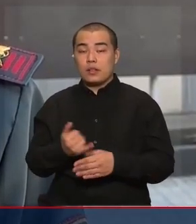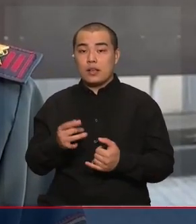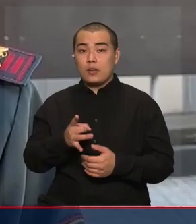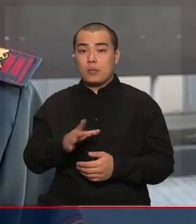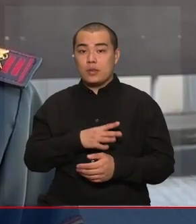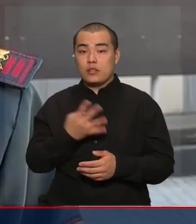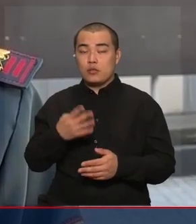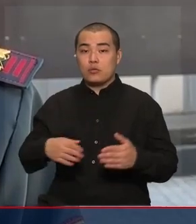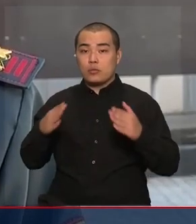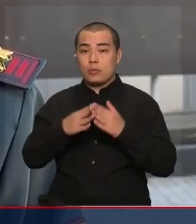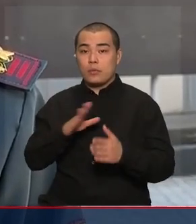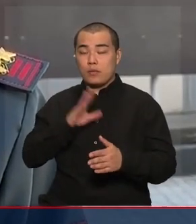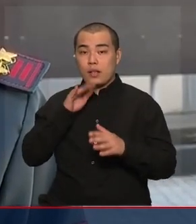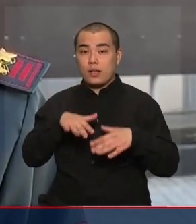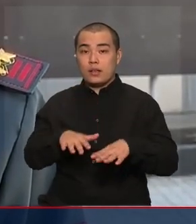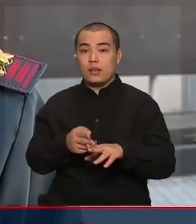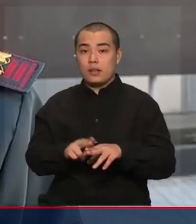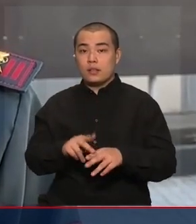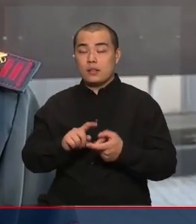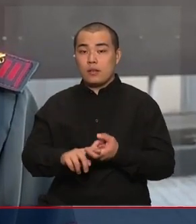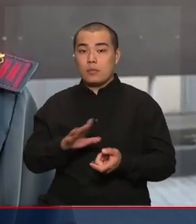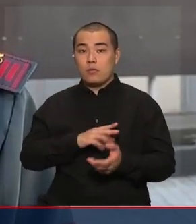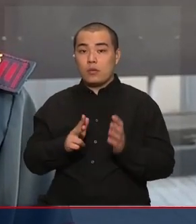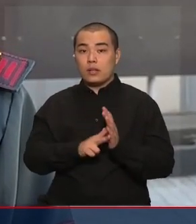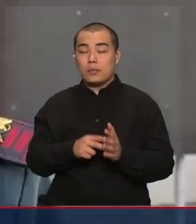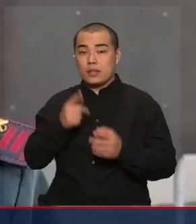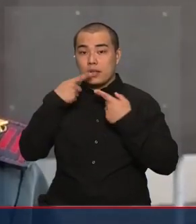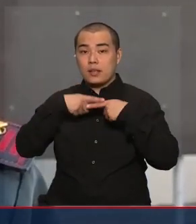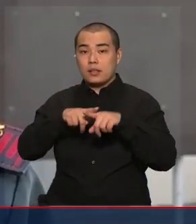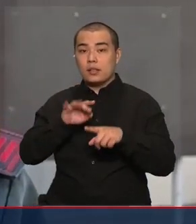затоплено 4 дома. От нас задействовано 8 единиц